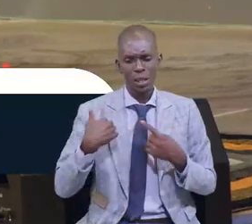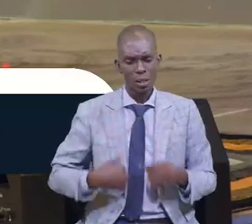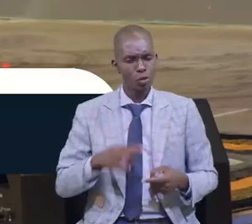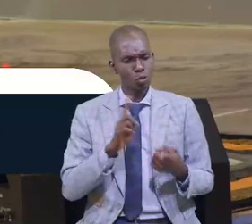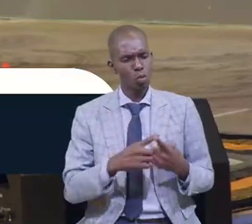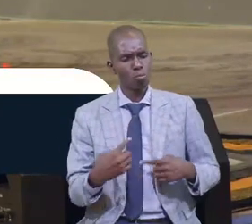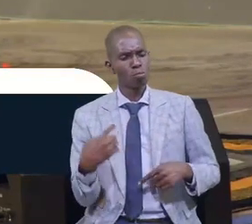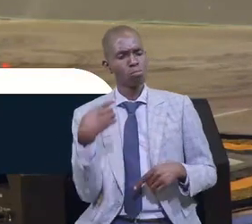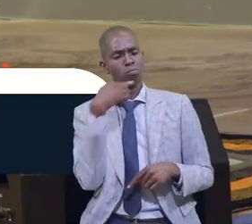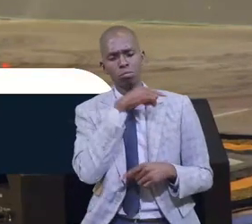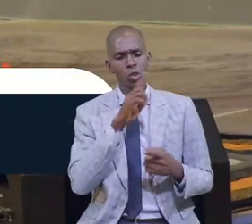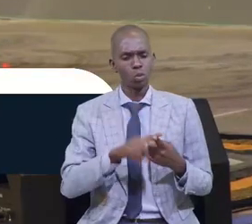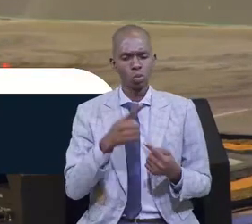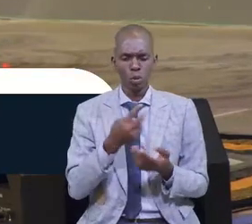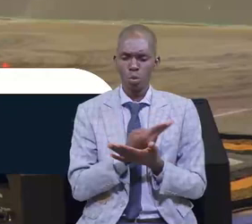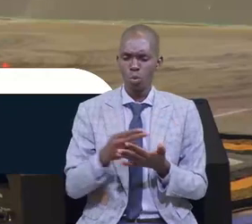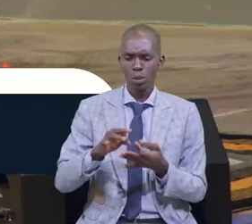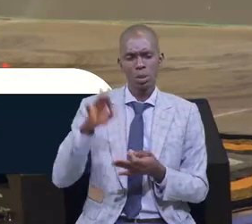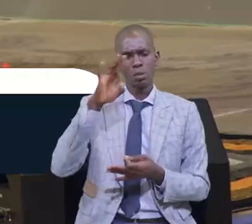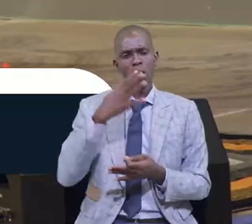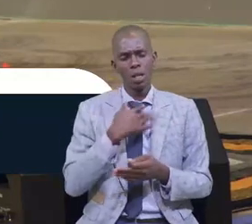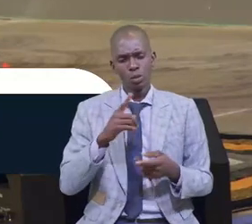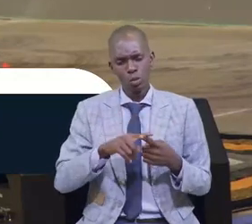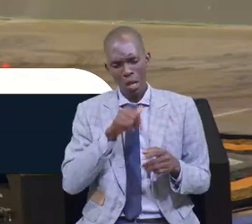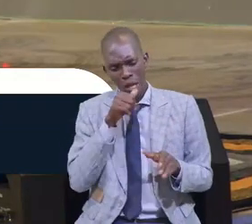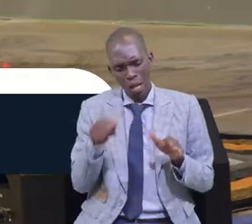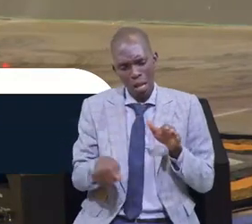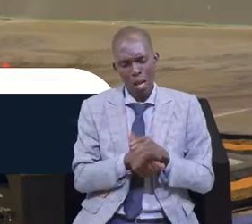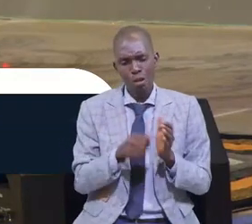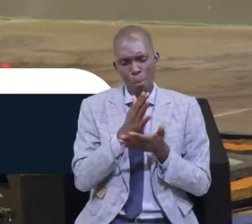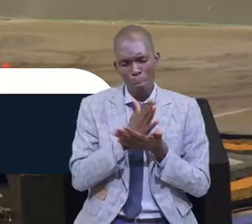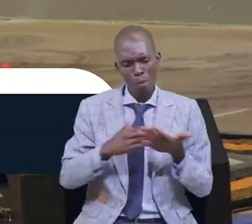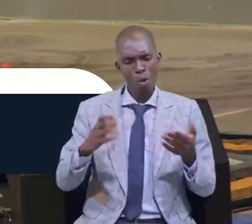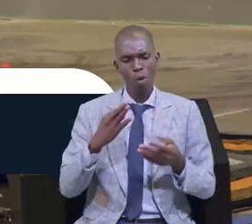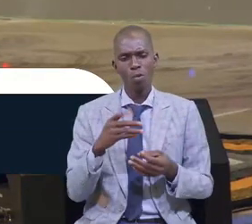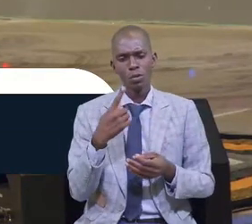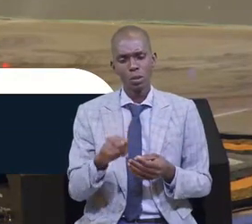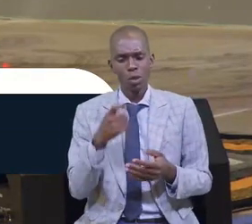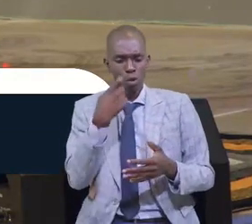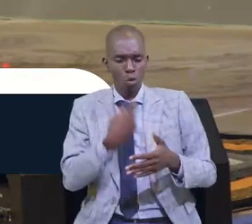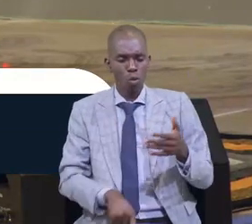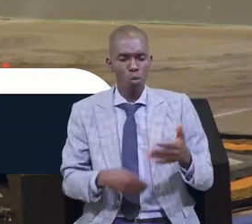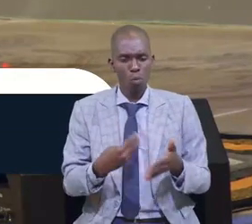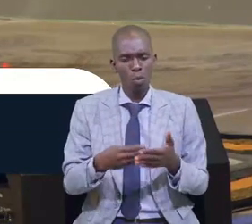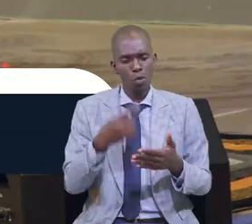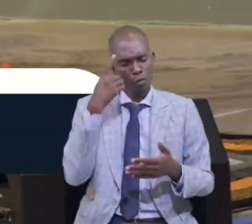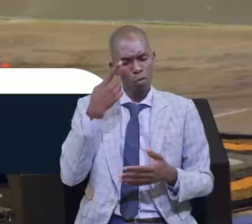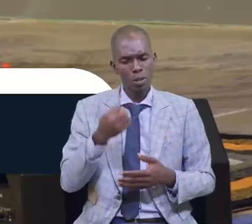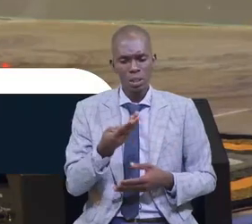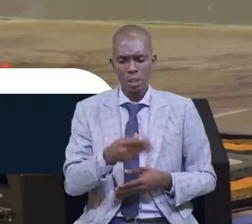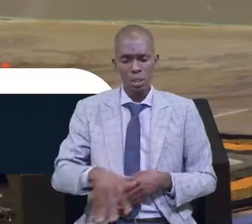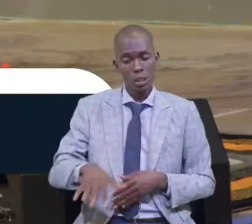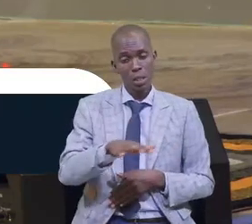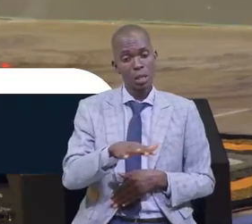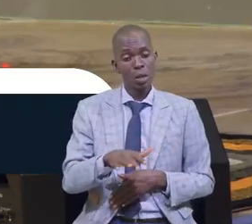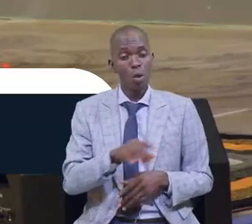cœur au point que tu mentes au Saint-Esprit et que tu aies retenu une partie du prix du